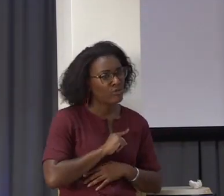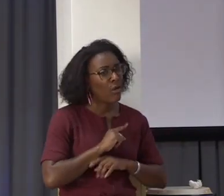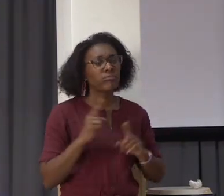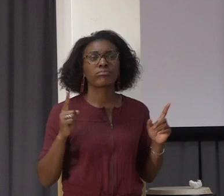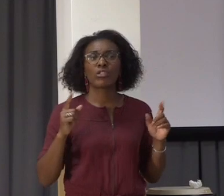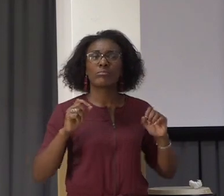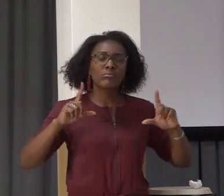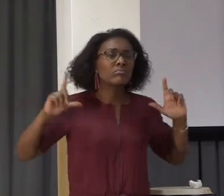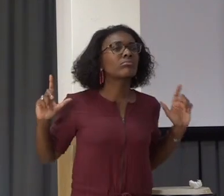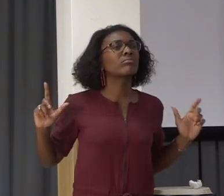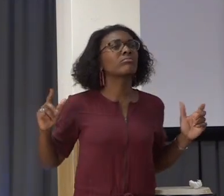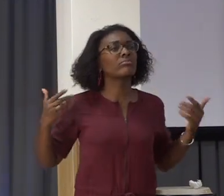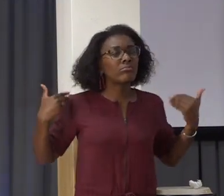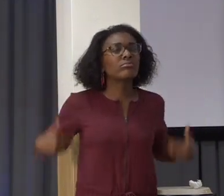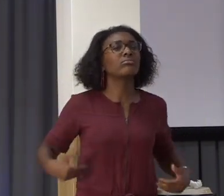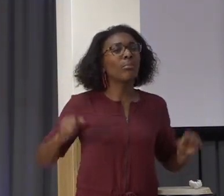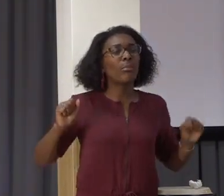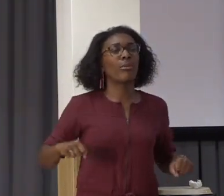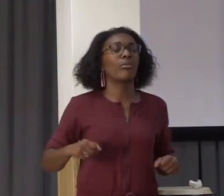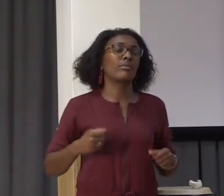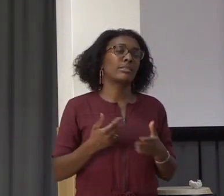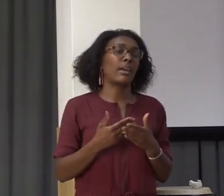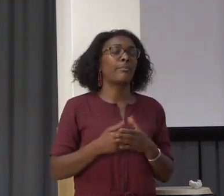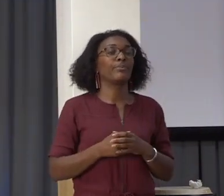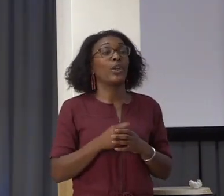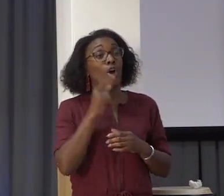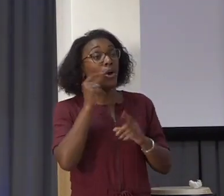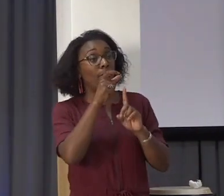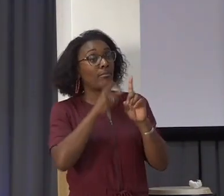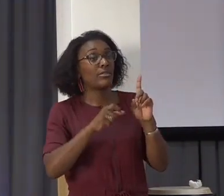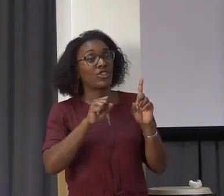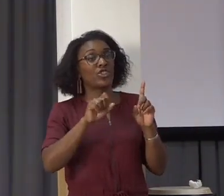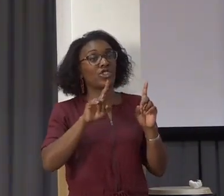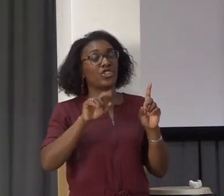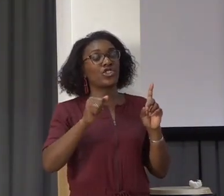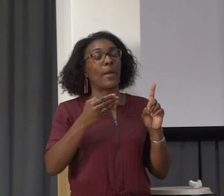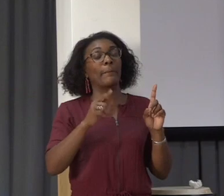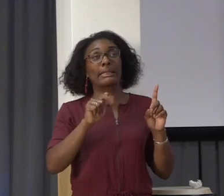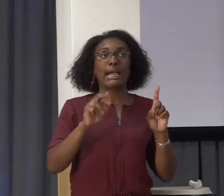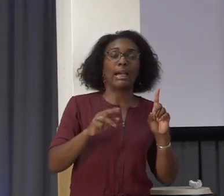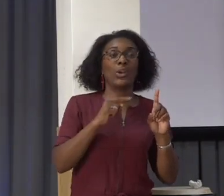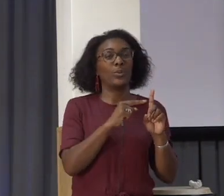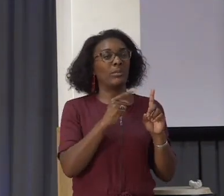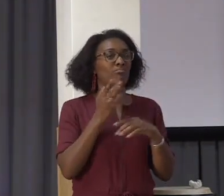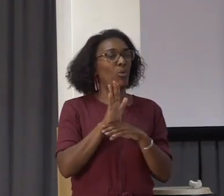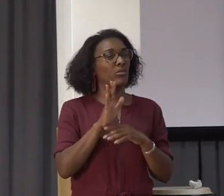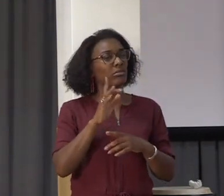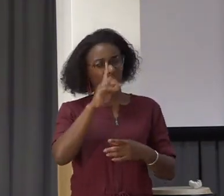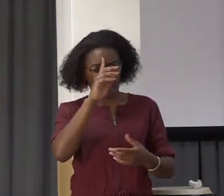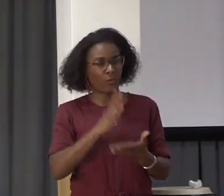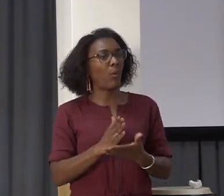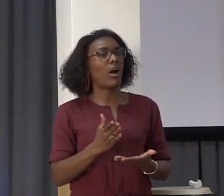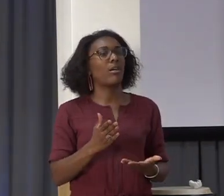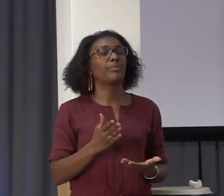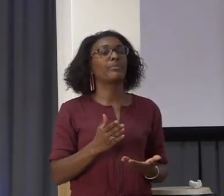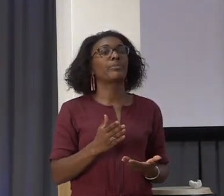Shamgar a montré du courage et un esprit de combattant et de foi. Il ne faut pas qu'on ait cette attitude de dire